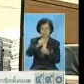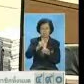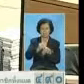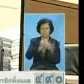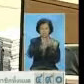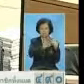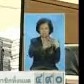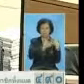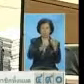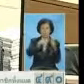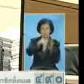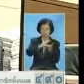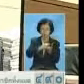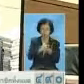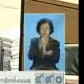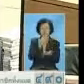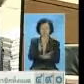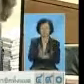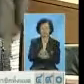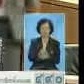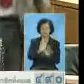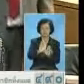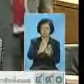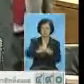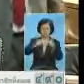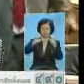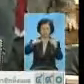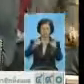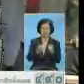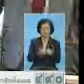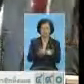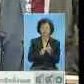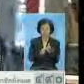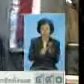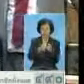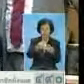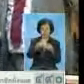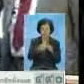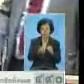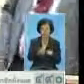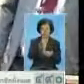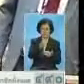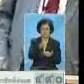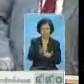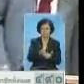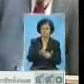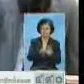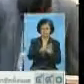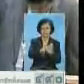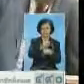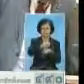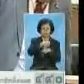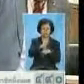าระขาดทุนนี้มาโดยตลอดแล้วผมก็ฝากความหวังไว้ที่รัฐบาลจะสามารถแก้ปัญหาให้กับผมได้ซึ่งก็ต้องกราบเรียนท่านประธานนะครับเพื่อไม่ให้เกิด